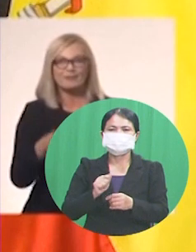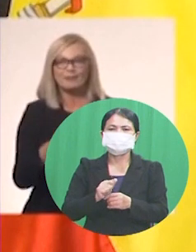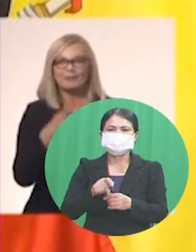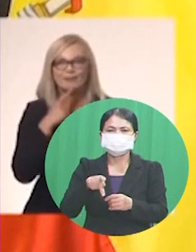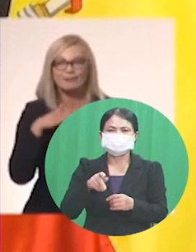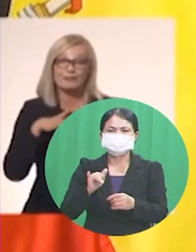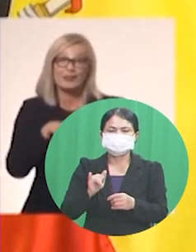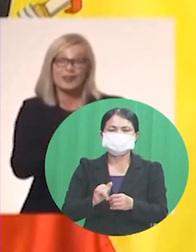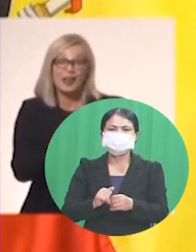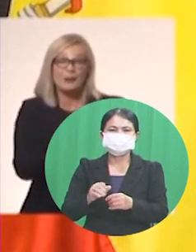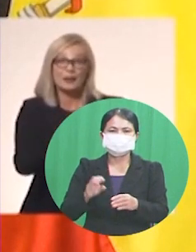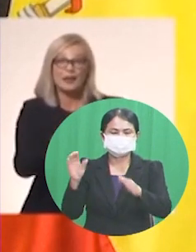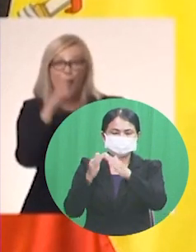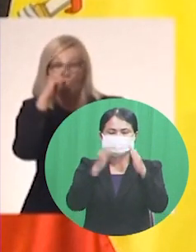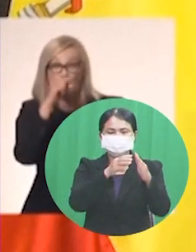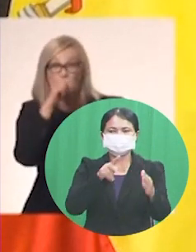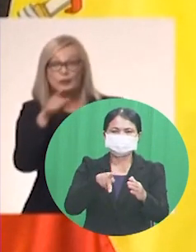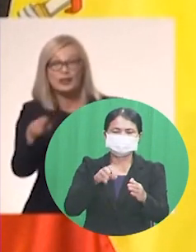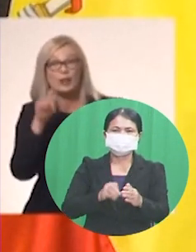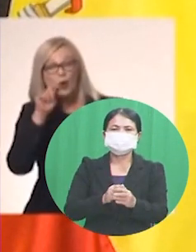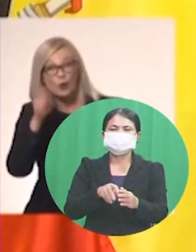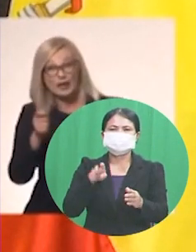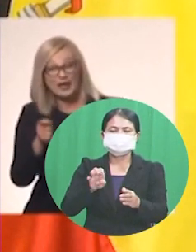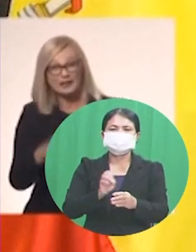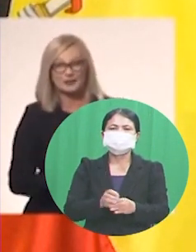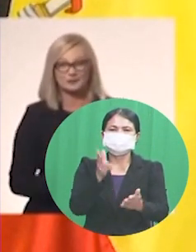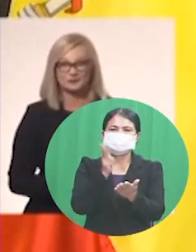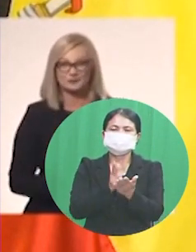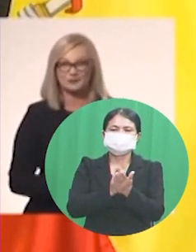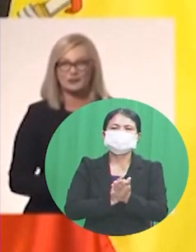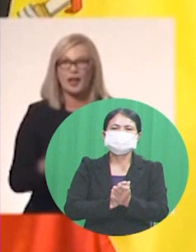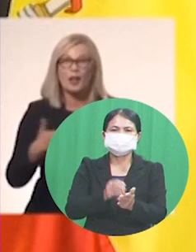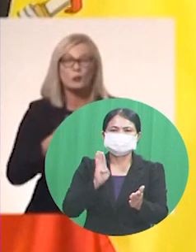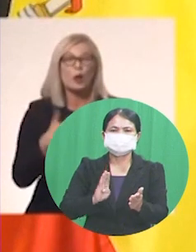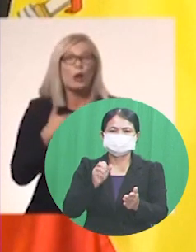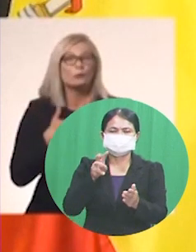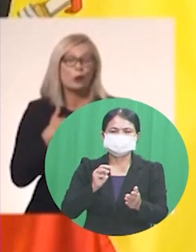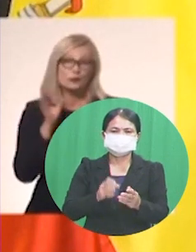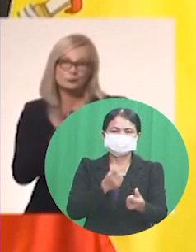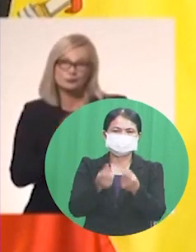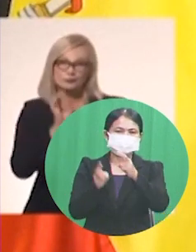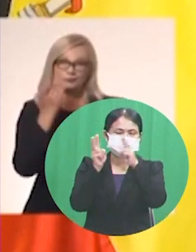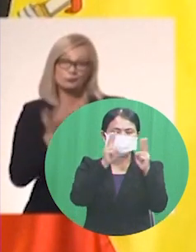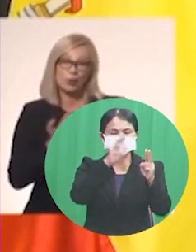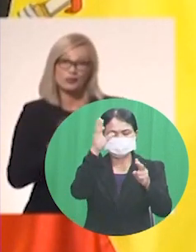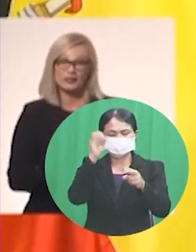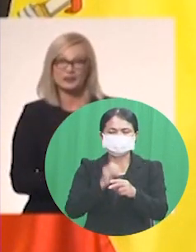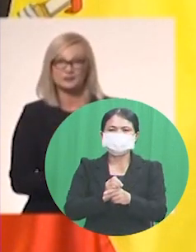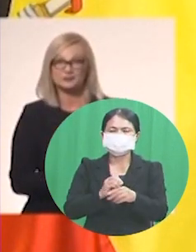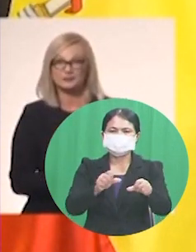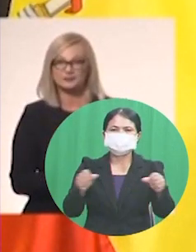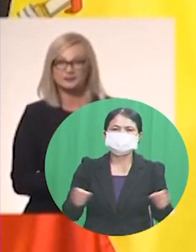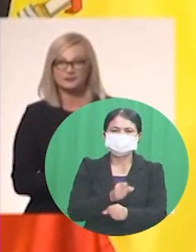នៅក្នុងទីក្រុងស្កូបជេនៅមុនដំណើរសំជាប់ចុងក្រោយនៅប្រទេសអាល់បានីសម្រាប់ដំណើរទស្សនកិច្ចរបស់លោកនៅតំ